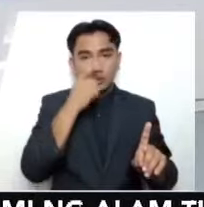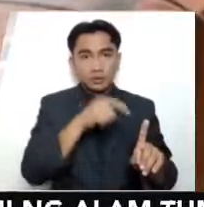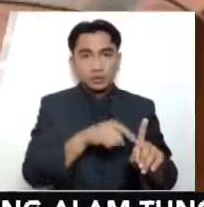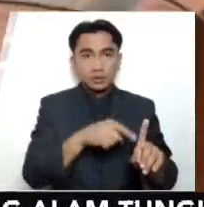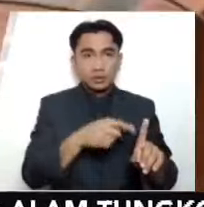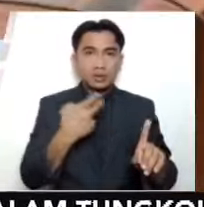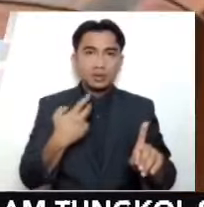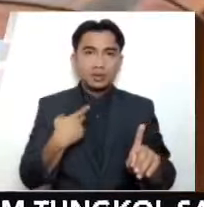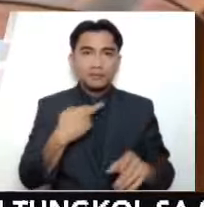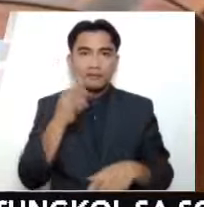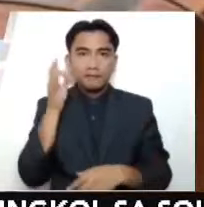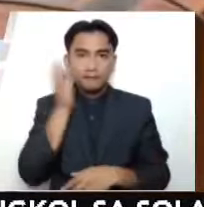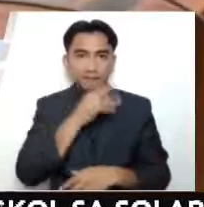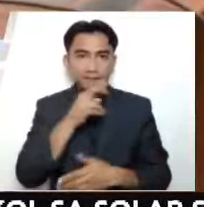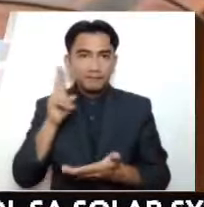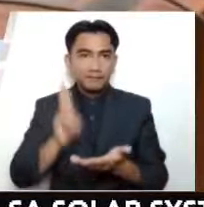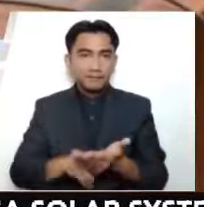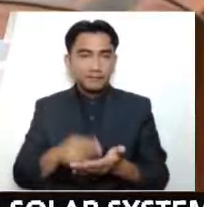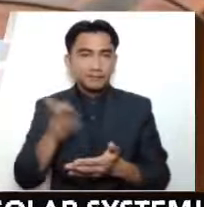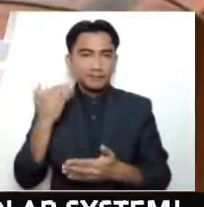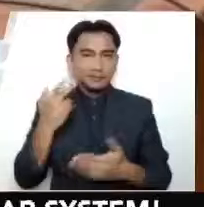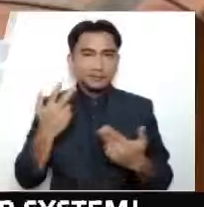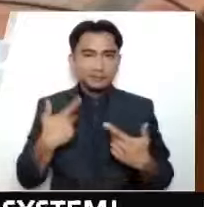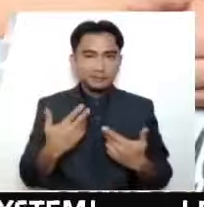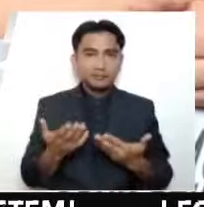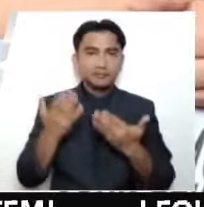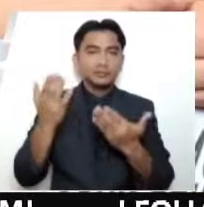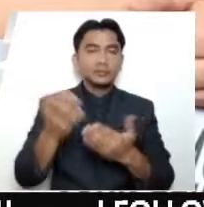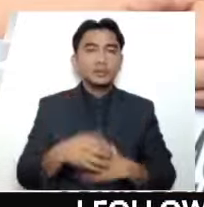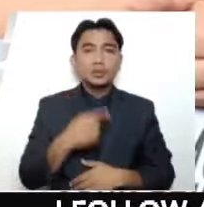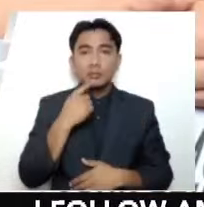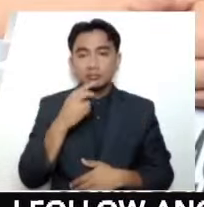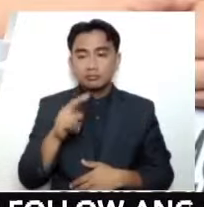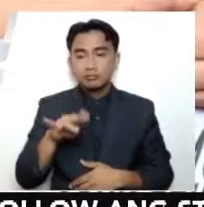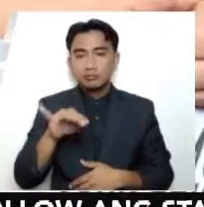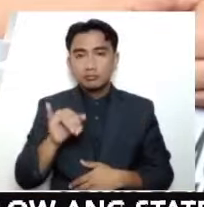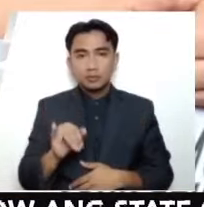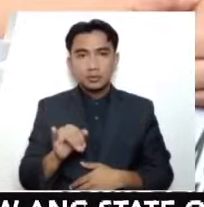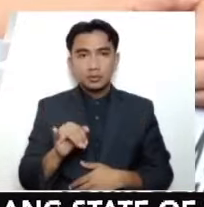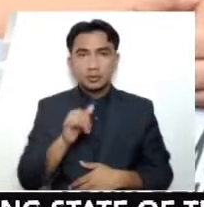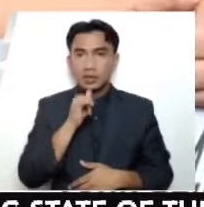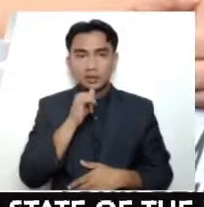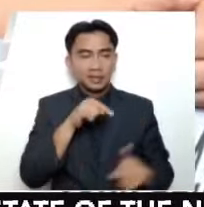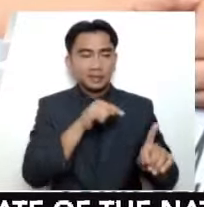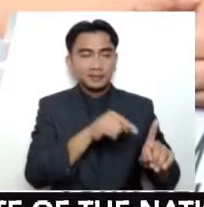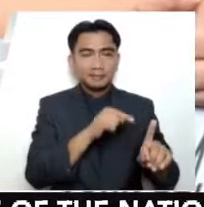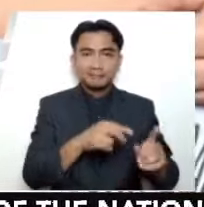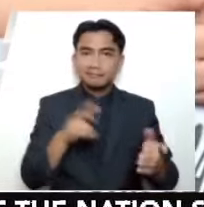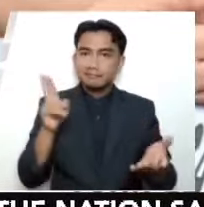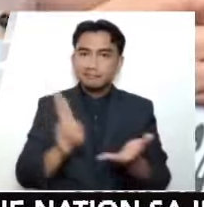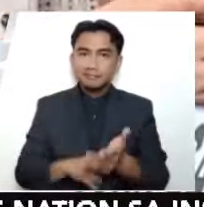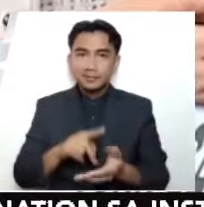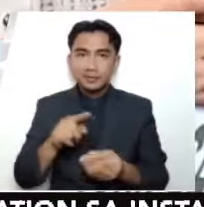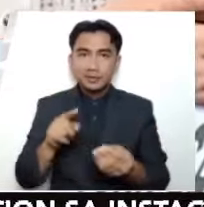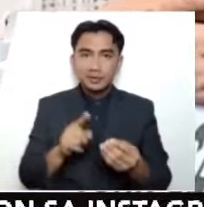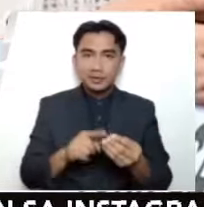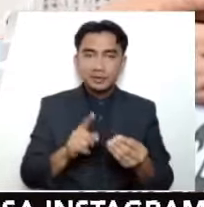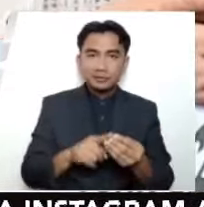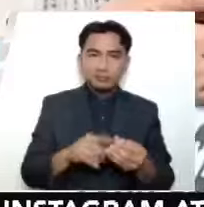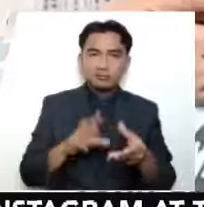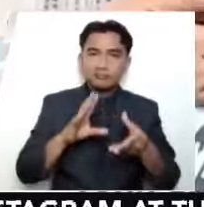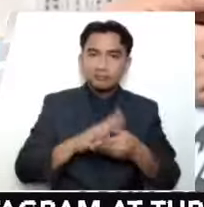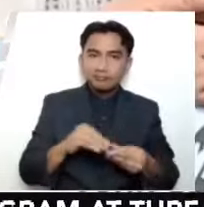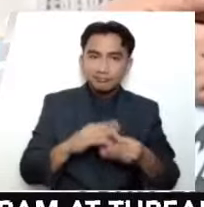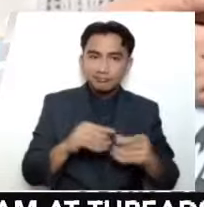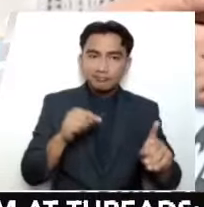Sa investigasyon ng task force group ng NBI, hindi si Guo ang pumirma sa kontra sa laysay. Taliwas sa sinabi niya sa